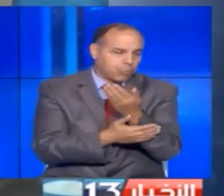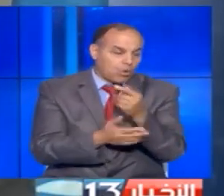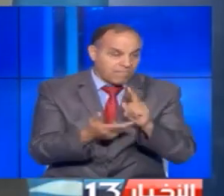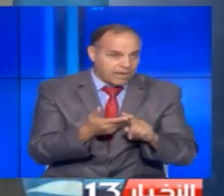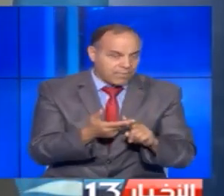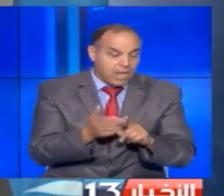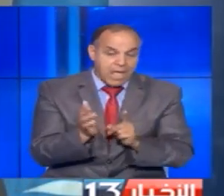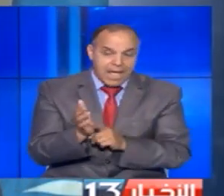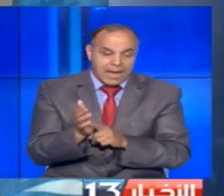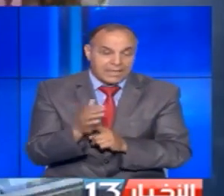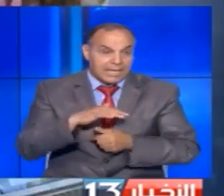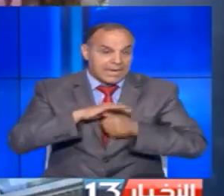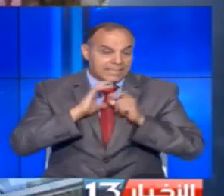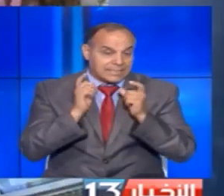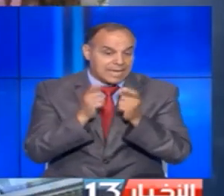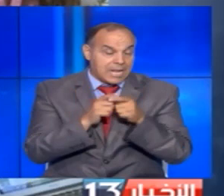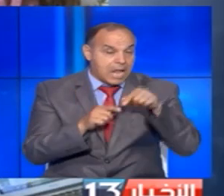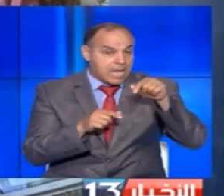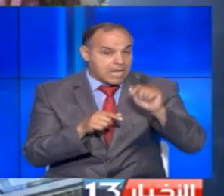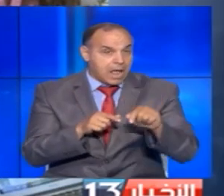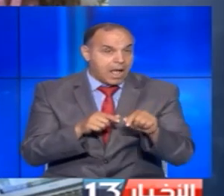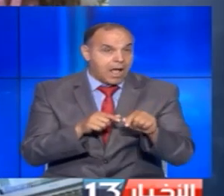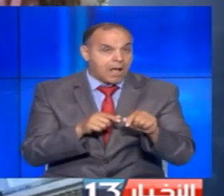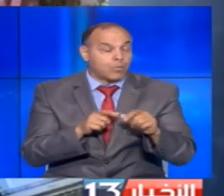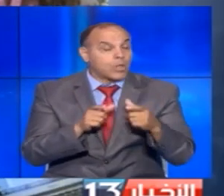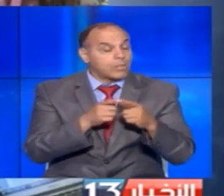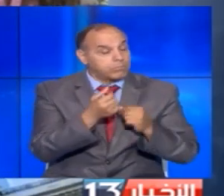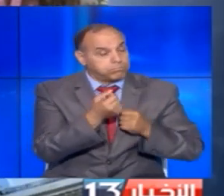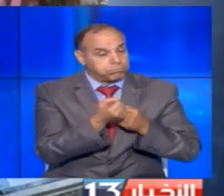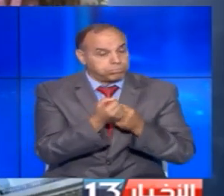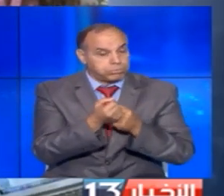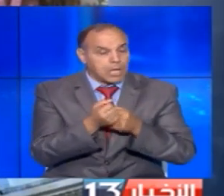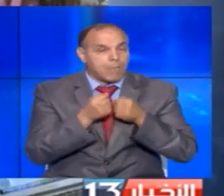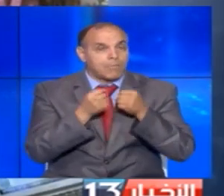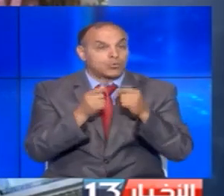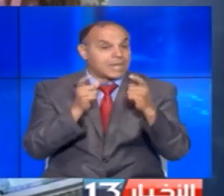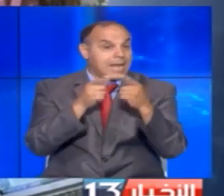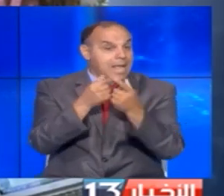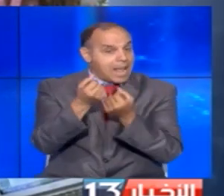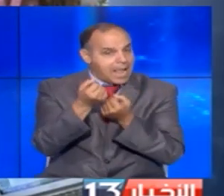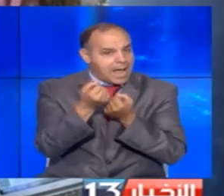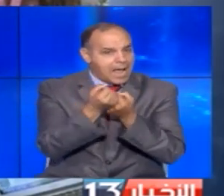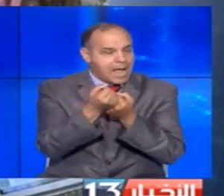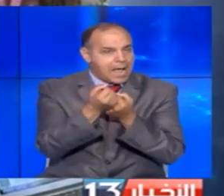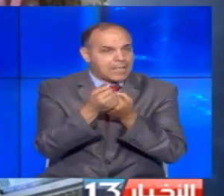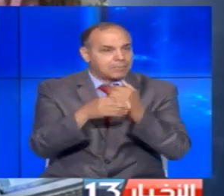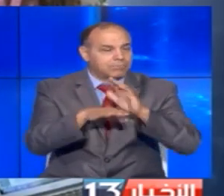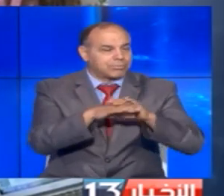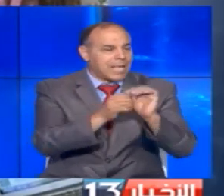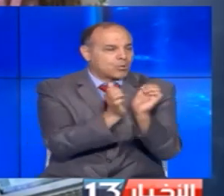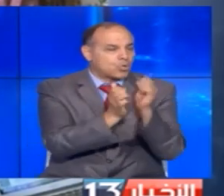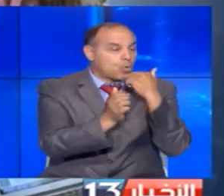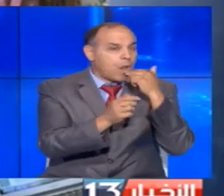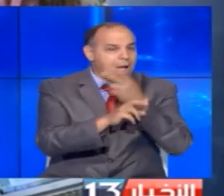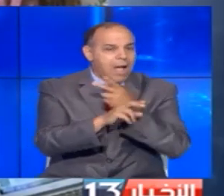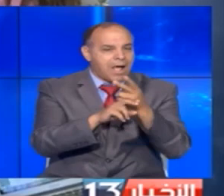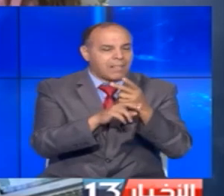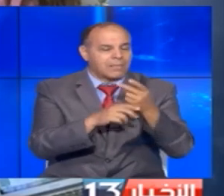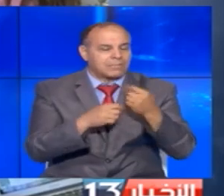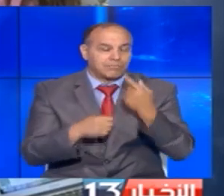وقد اكدت رئيسه الهيئه ضروره معارضه الدوله لمجهودات الهيئه في نشر الوعي الاجتماعي لمخاطر